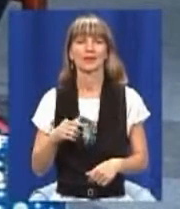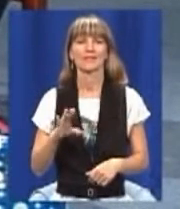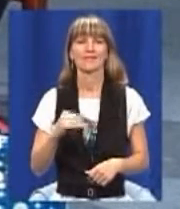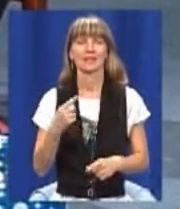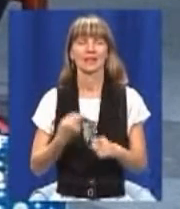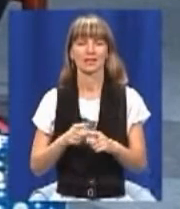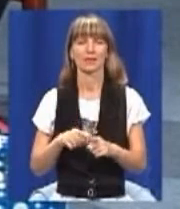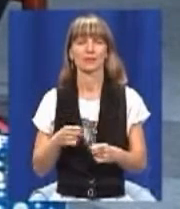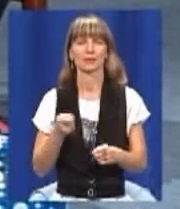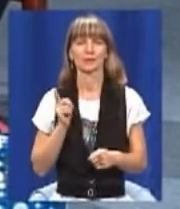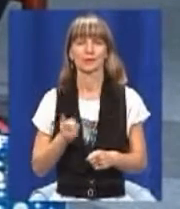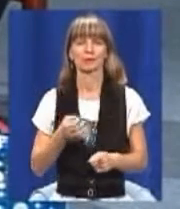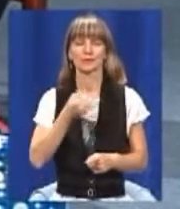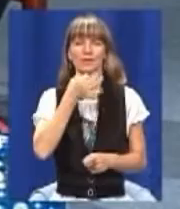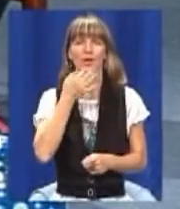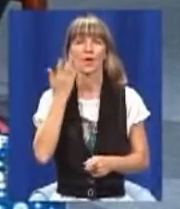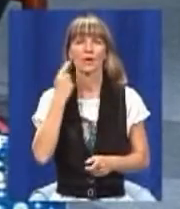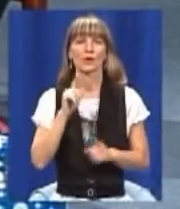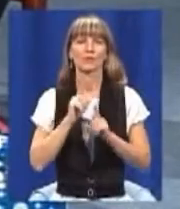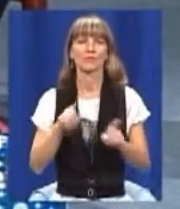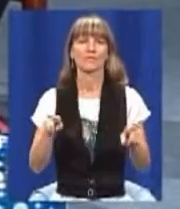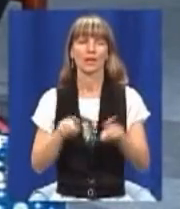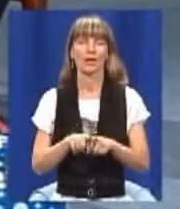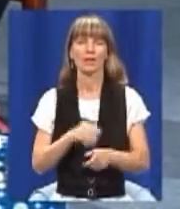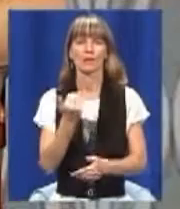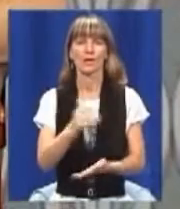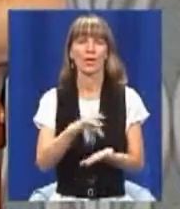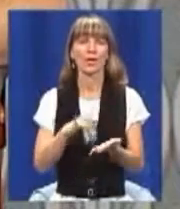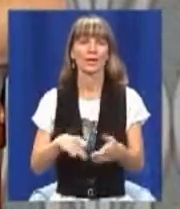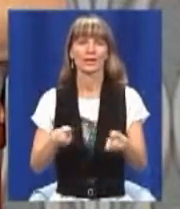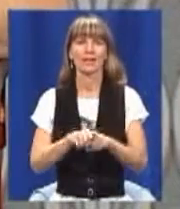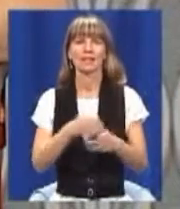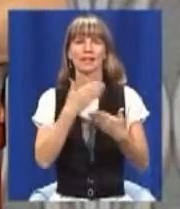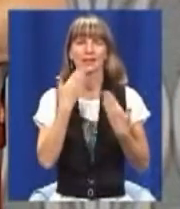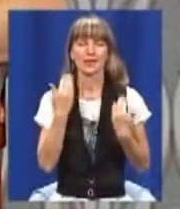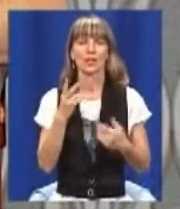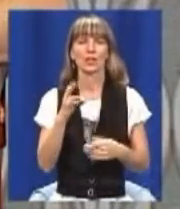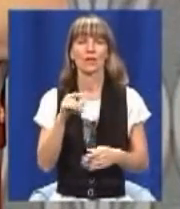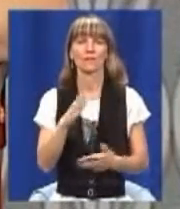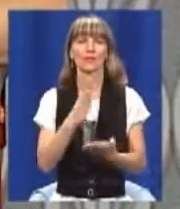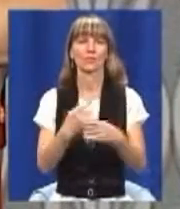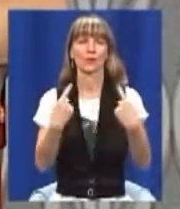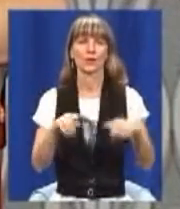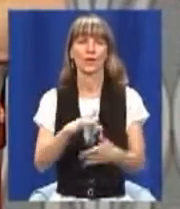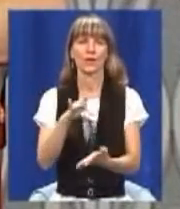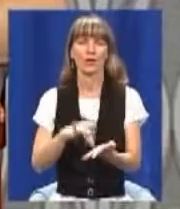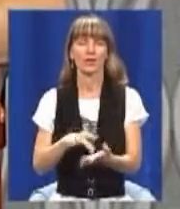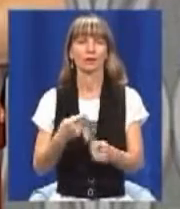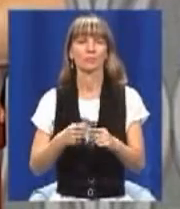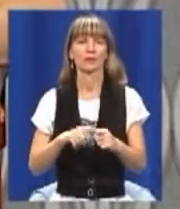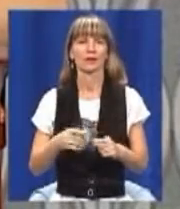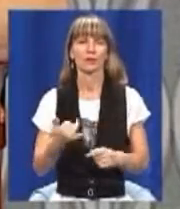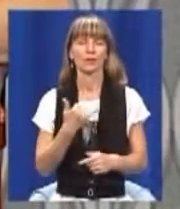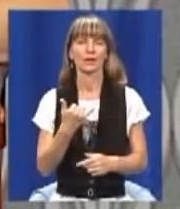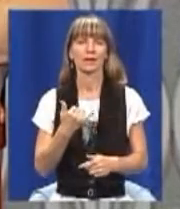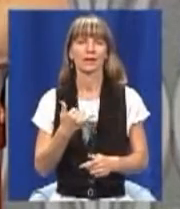воно прикольно дивитися, коли особливо нема в твоєму місті такого явища, як метро, проте воно є в інших містах і тому усі, от мене чомусь таке є